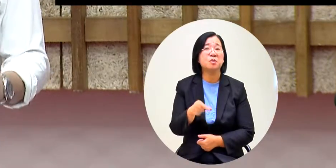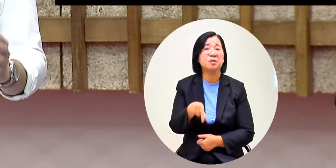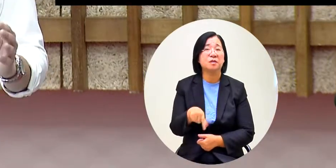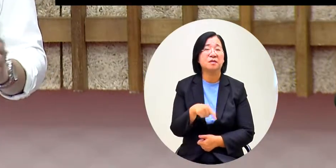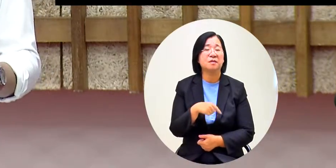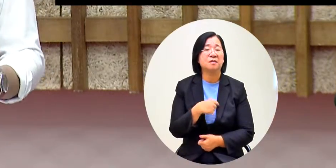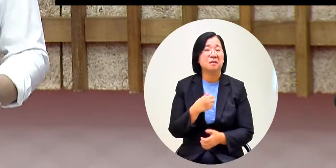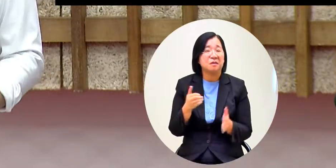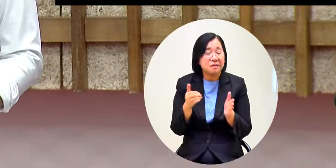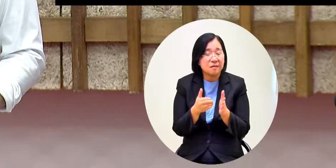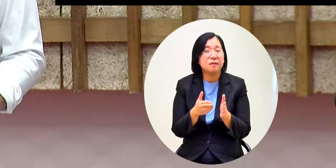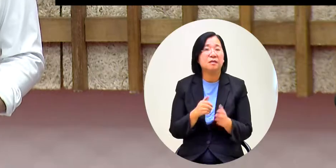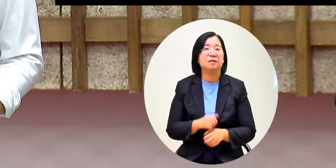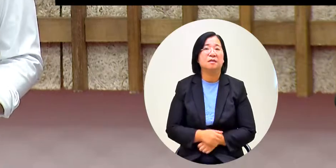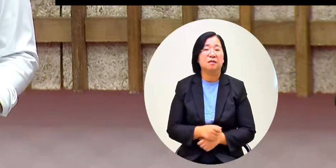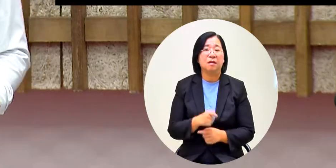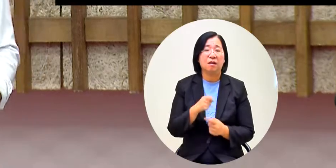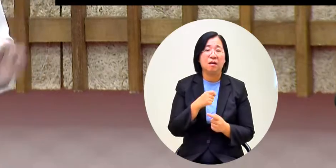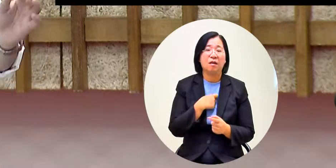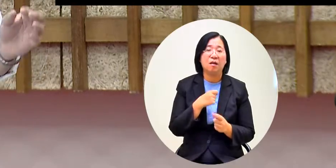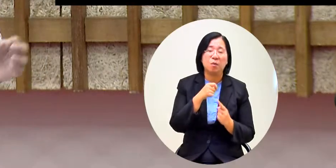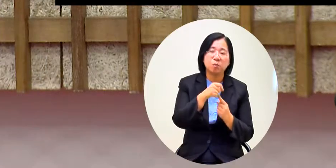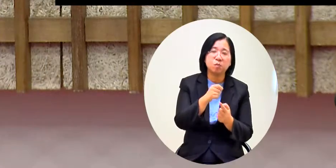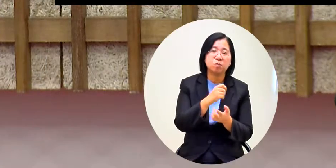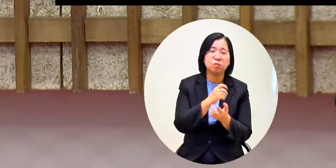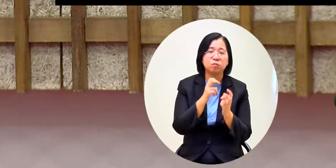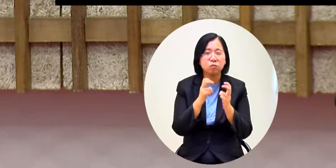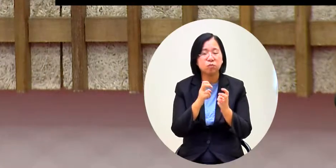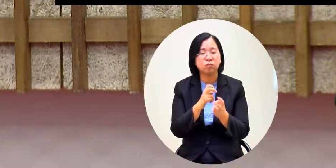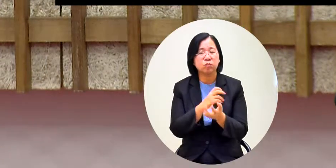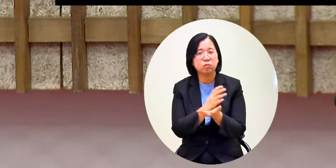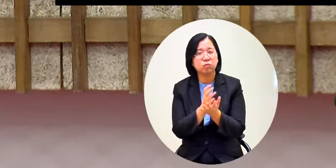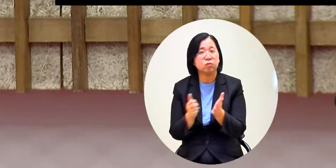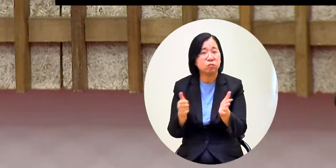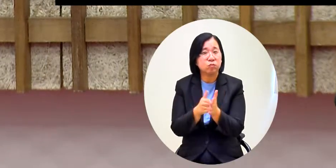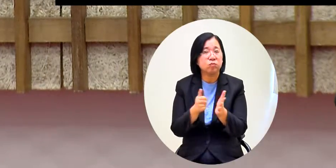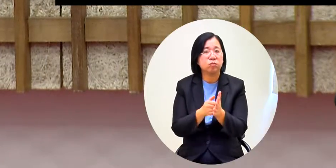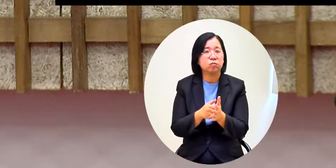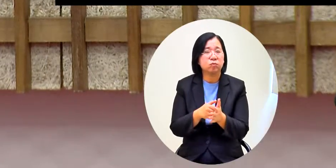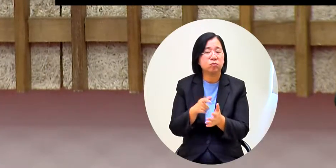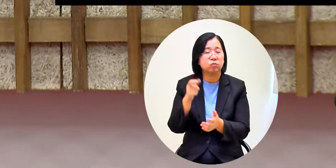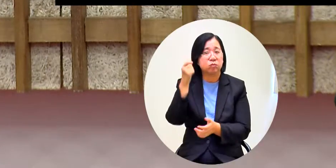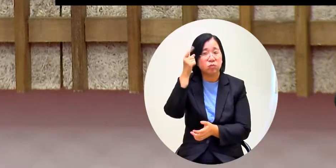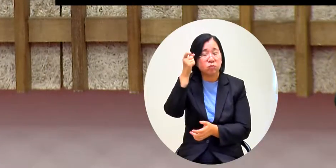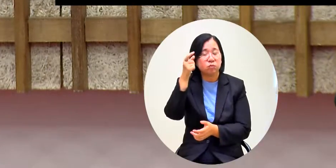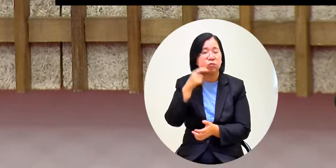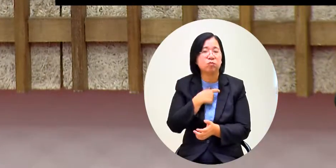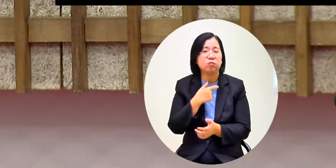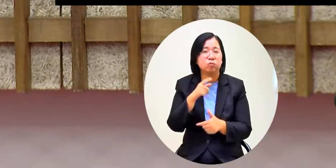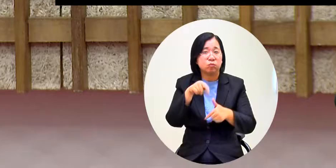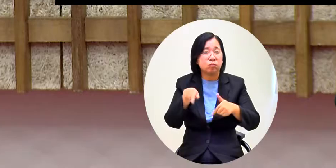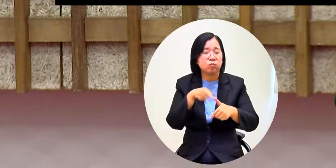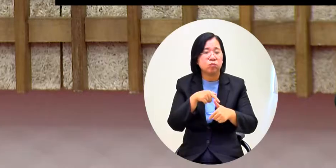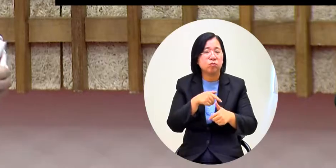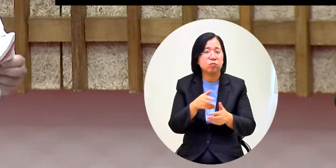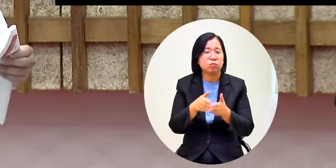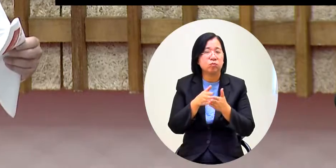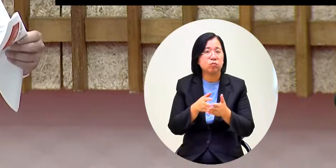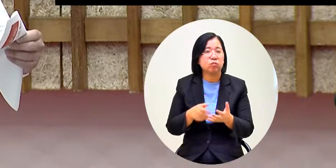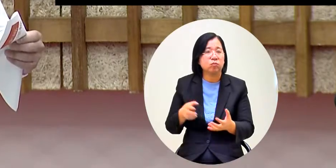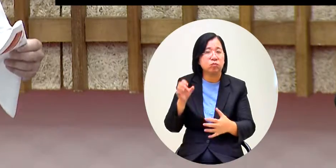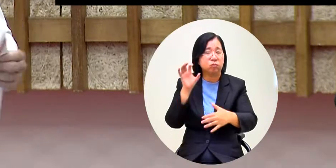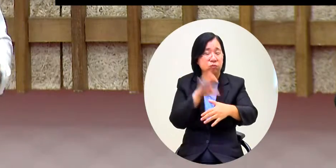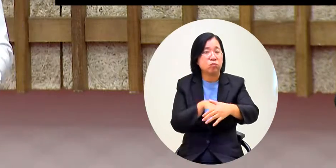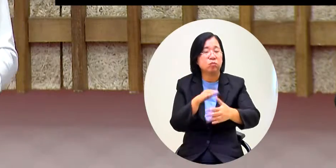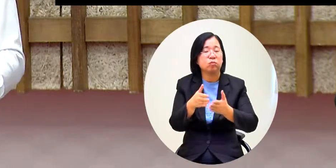说，我们公共运输的接驳应该要导入智慧化。我知道现在已经有一些。作为已经有一些成效，